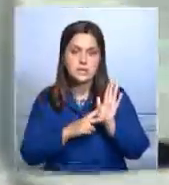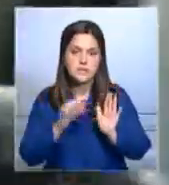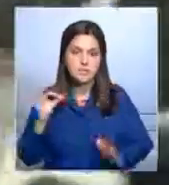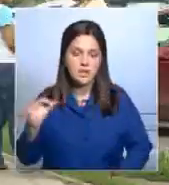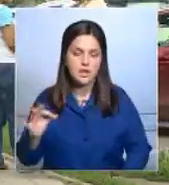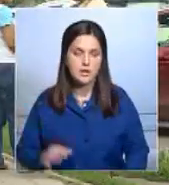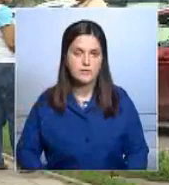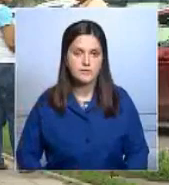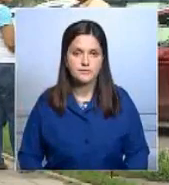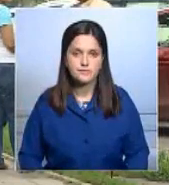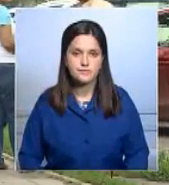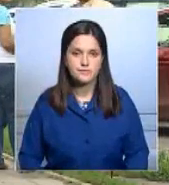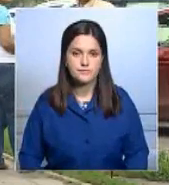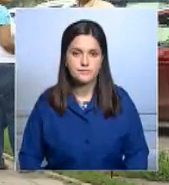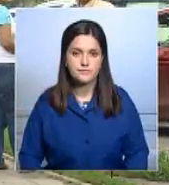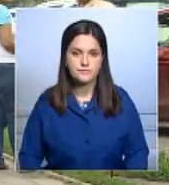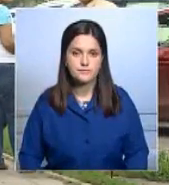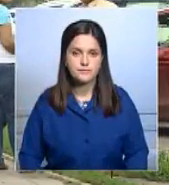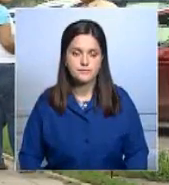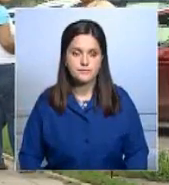до 37 градусов.